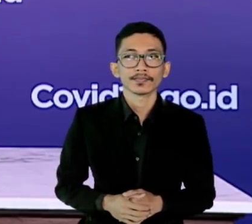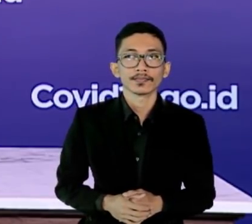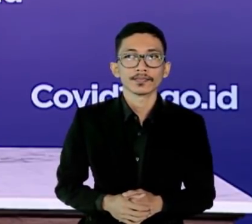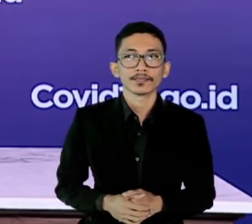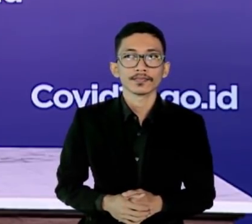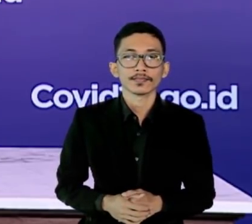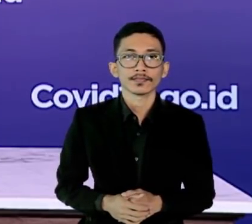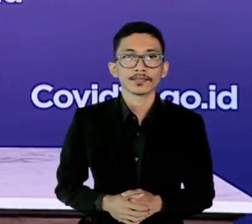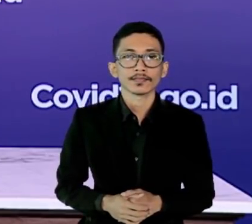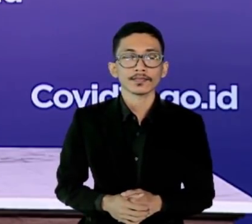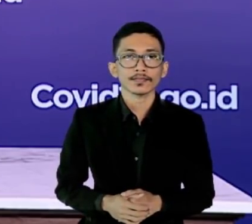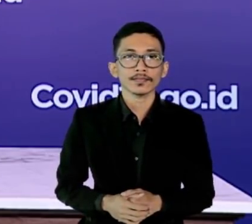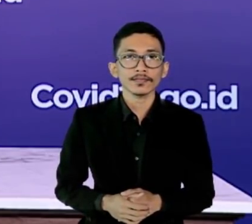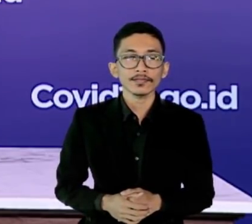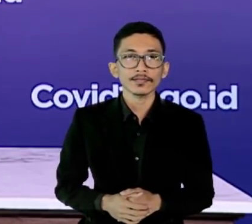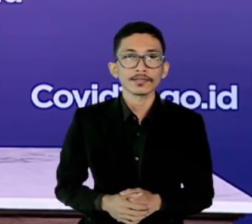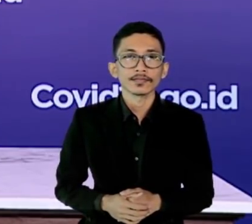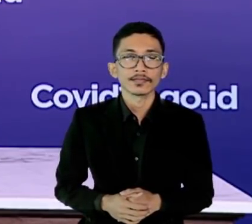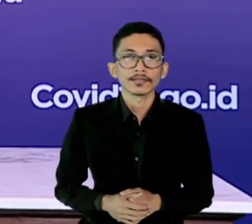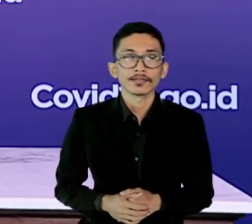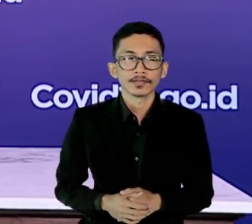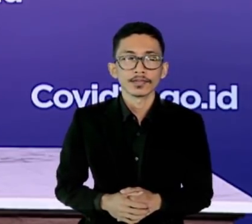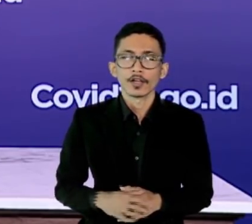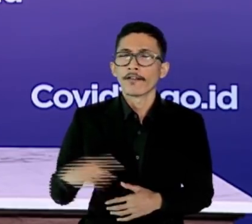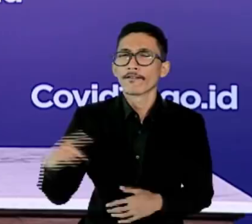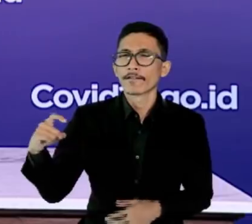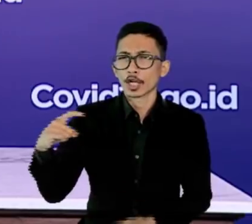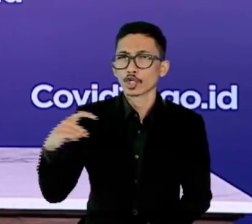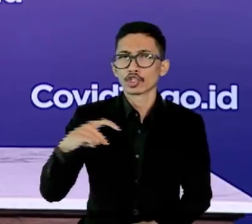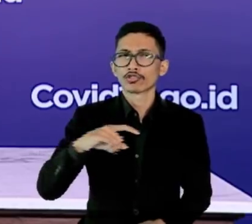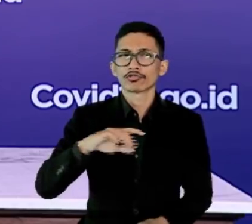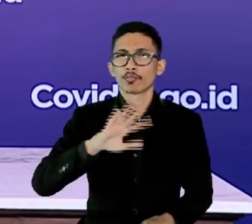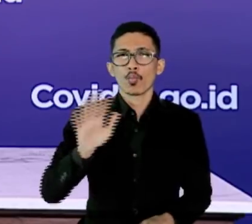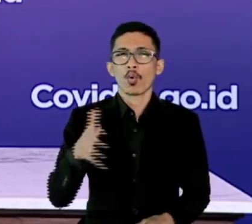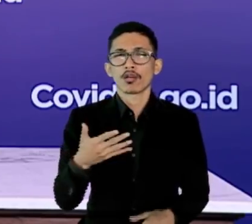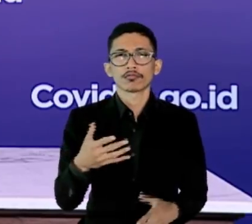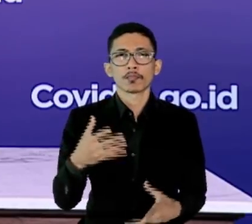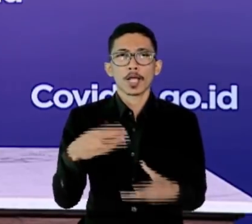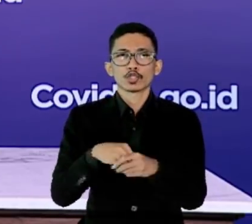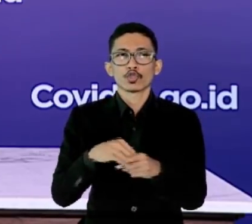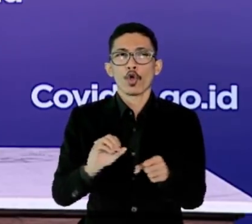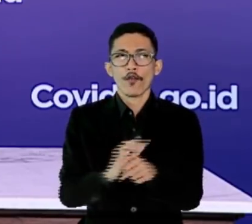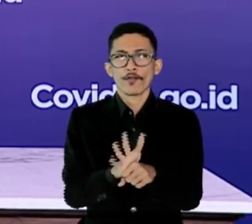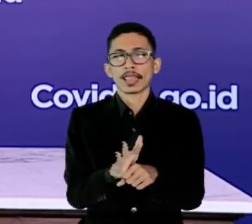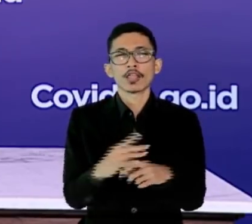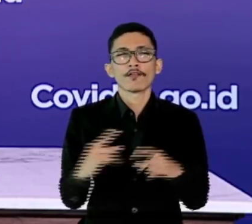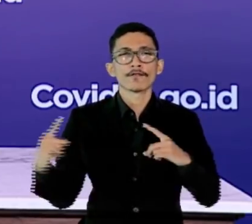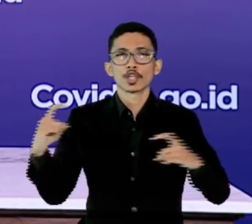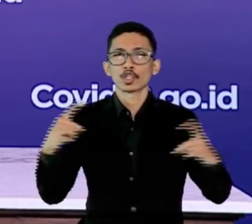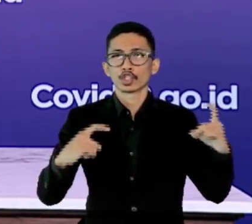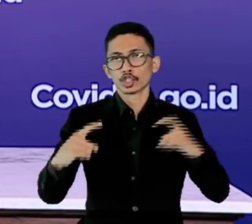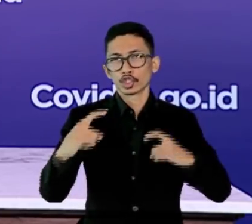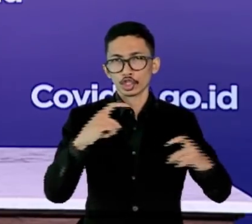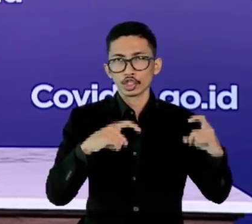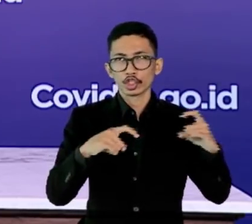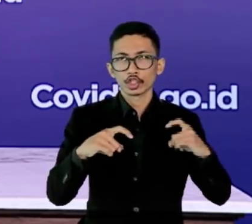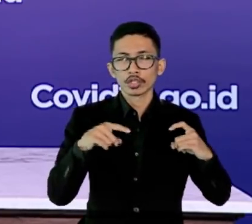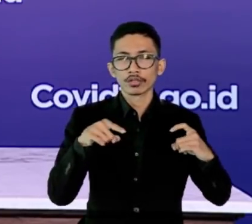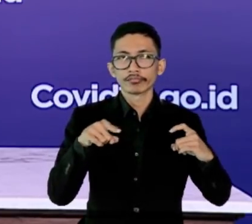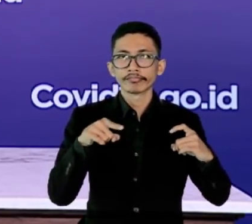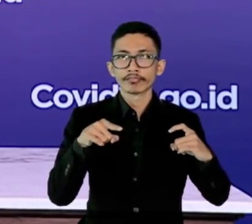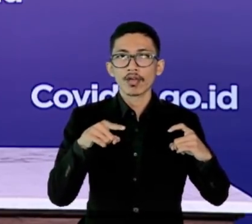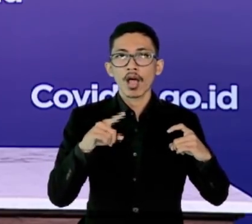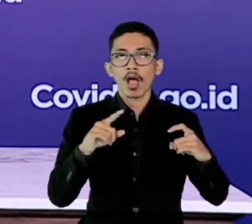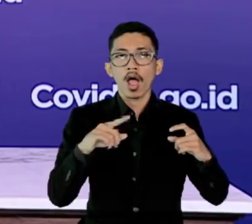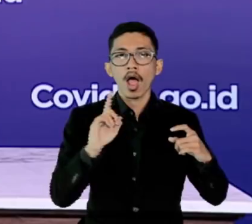saya hendak mengingatkan bahwa semua virus, termasuk virus SARS-CoV-2, penyebab COVID-19,